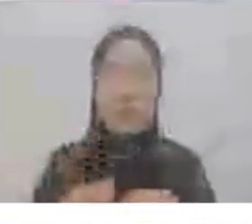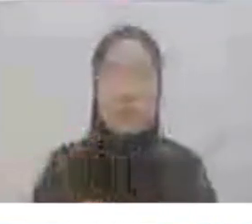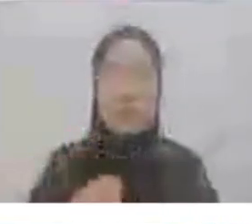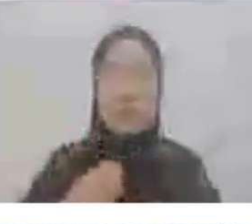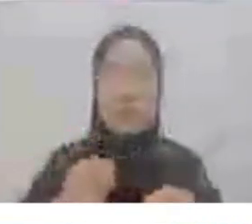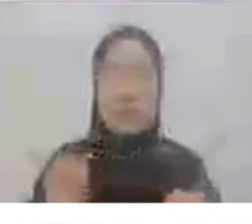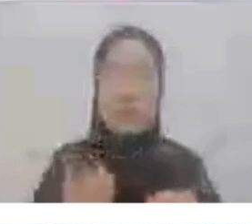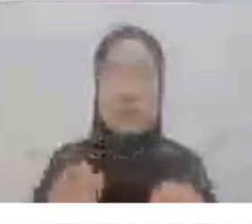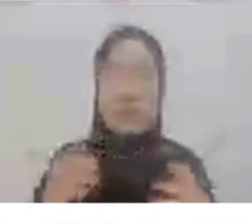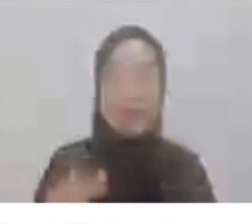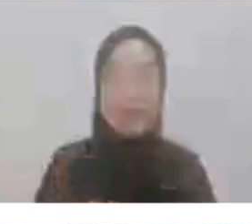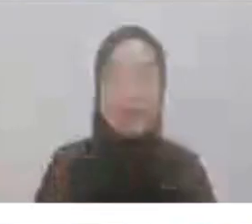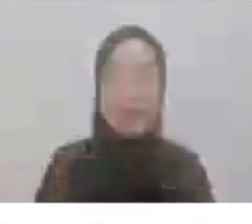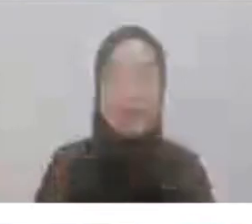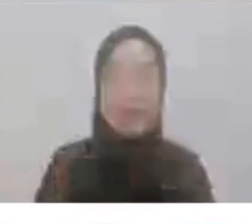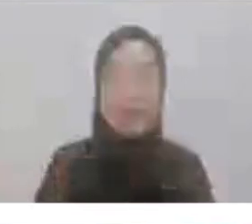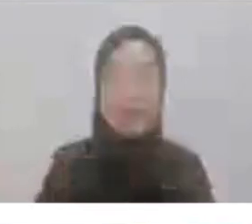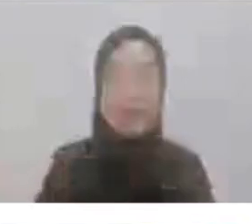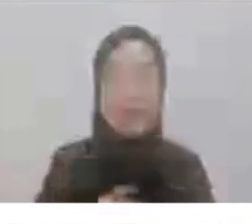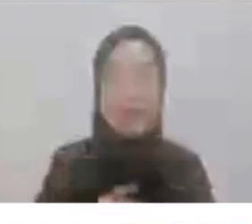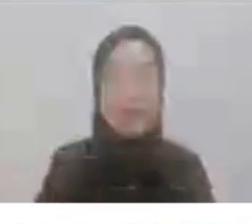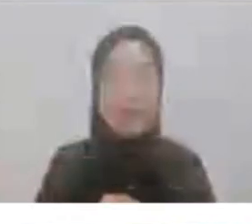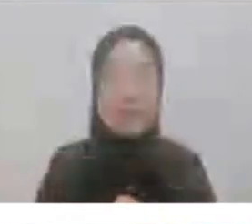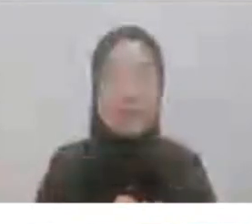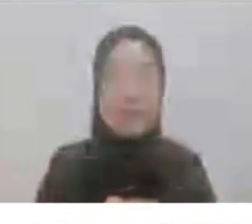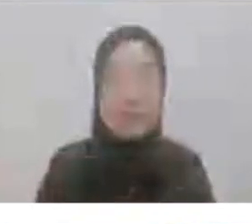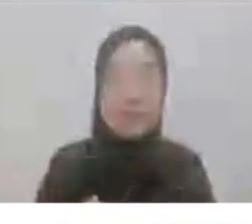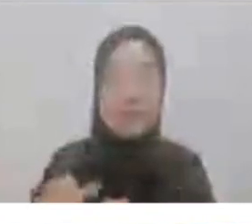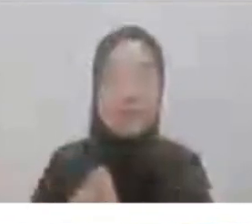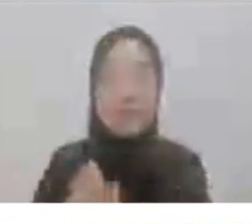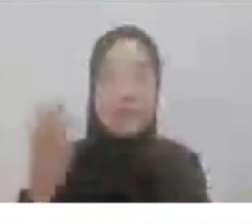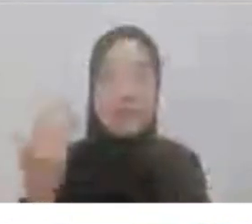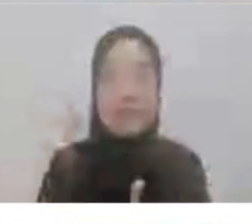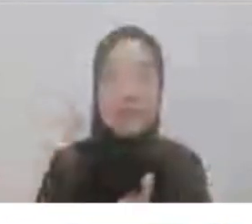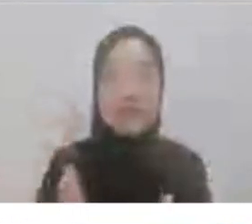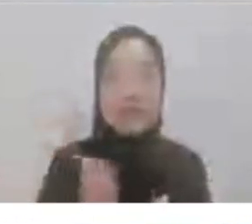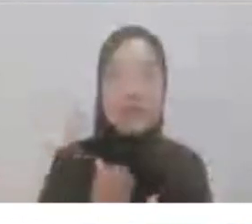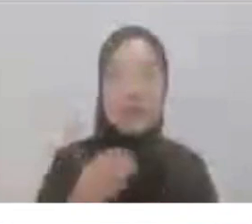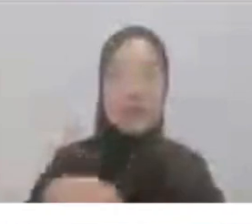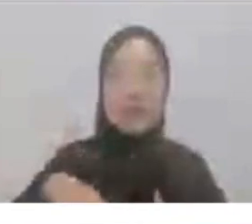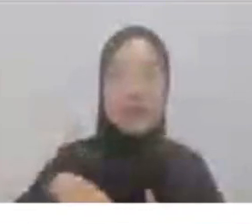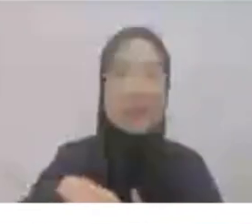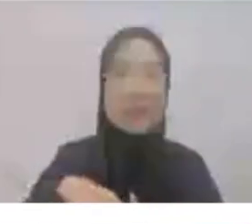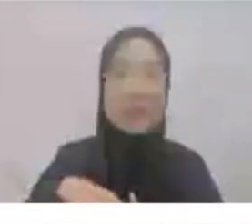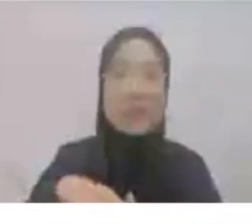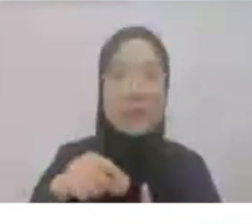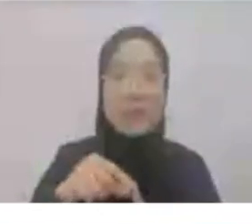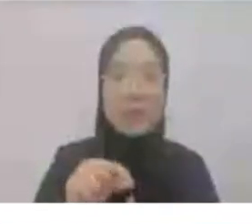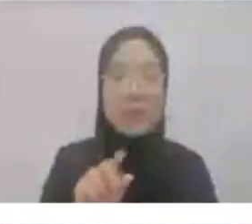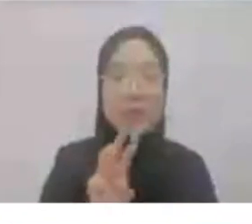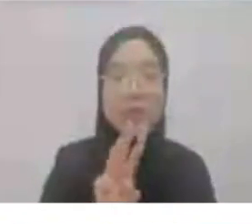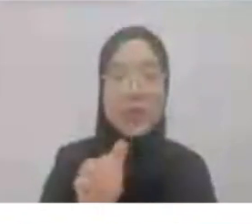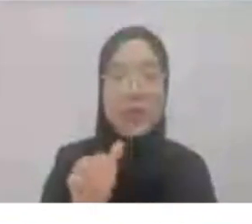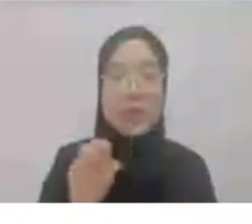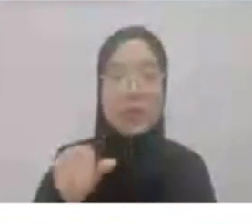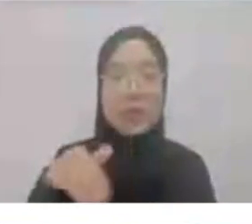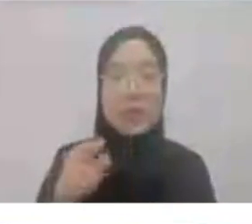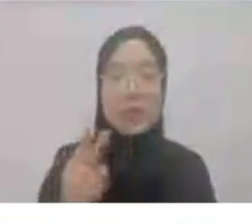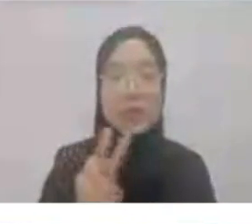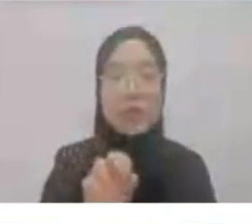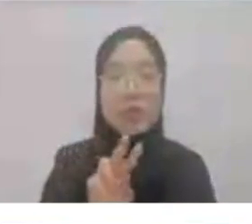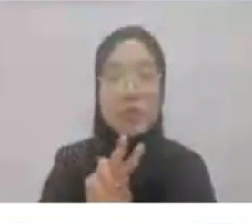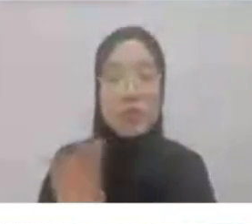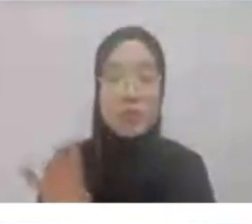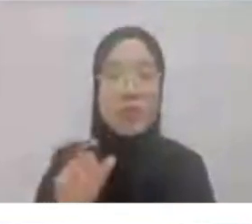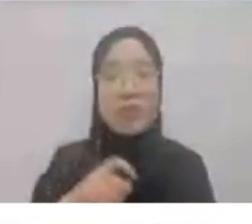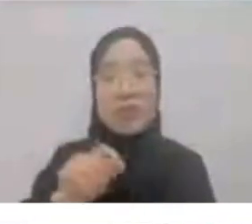dalam pokok permohonan pemohon memohonkan pembatalan keputusan KPU 360 2024 sepanjang Pan suara calon anggota DPR RI